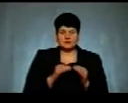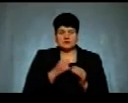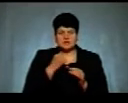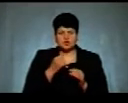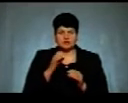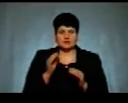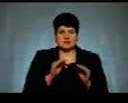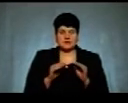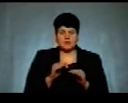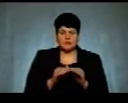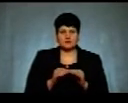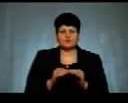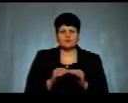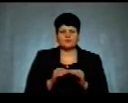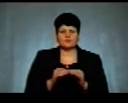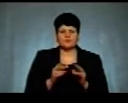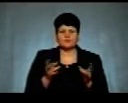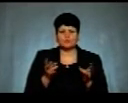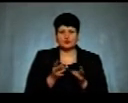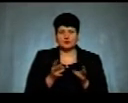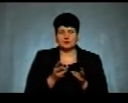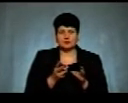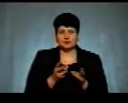складу, ну, зазвичай потребуємо